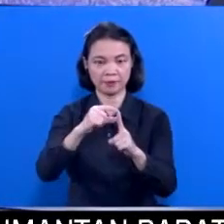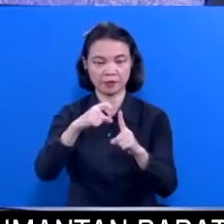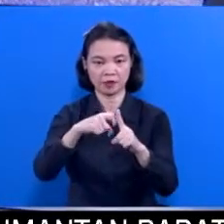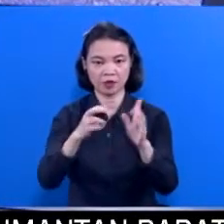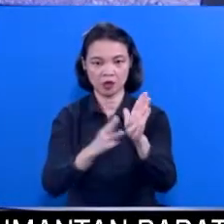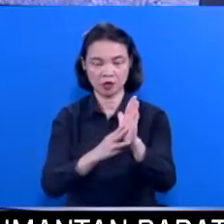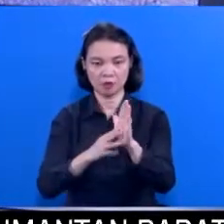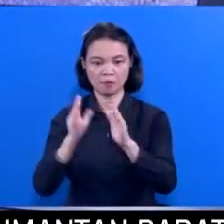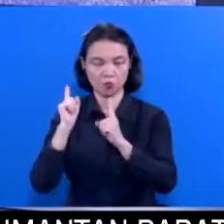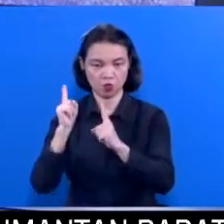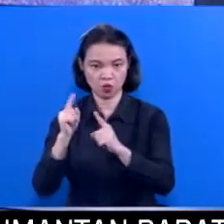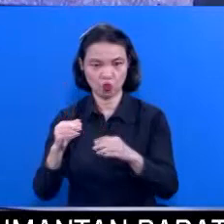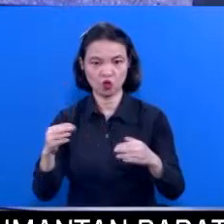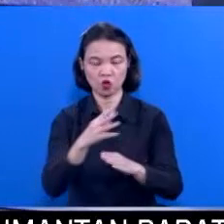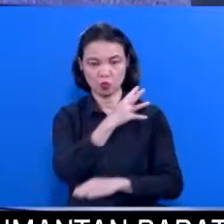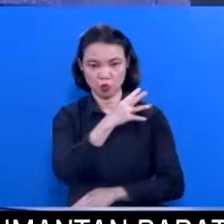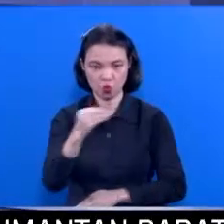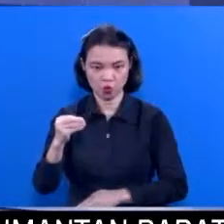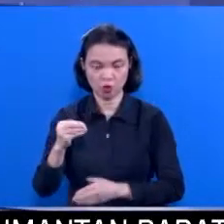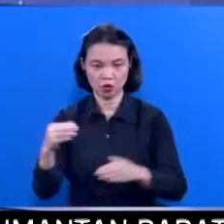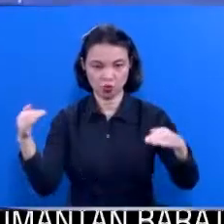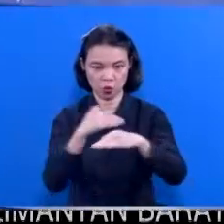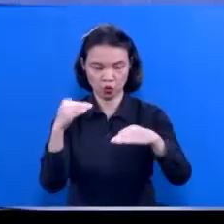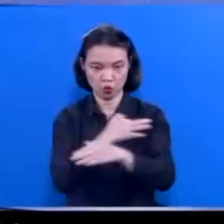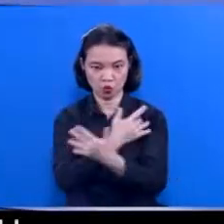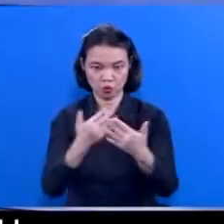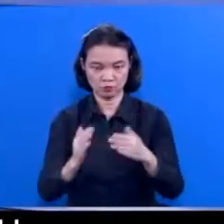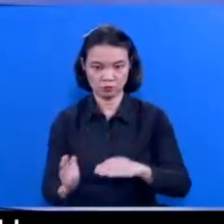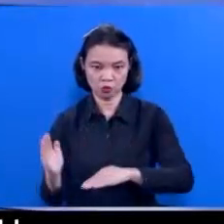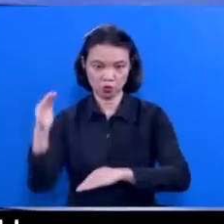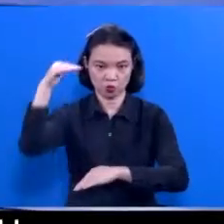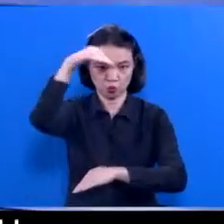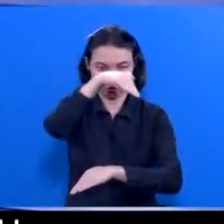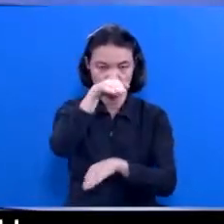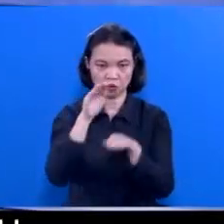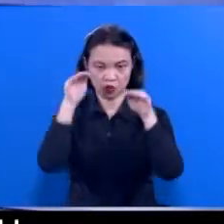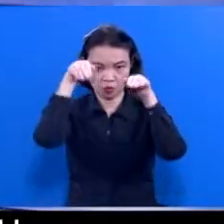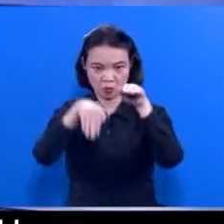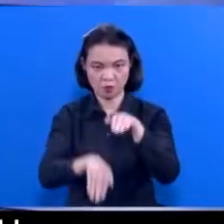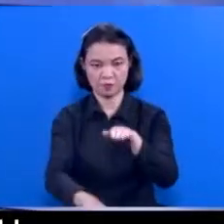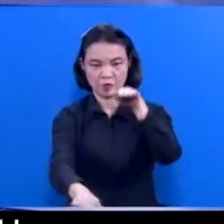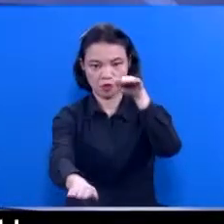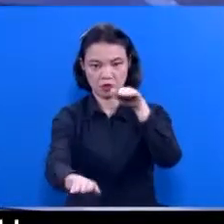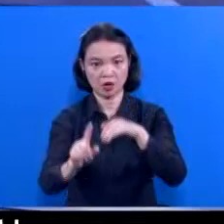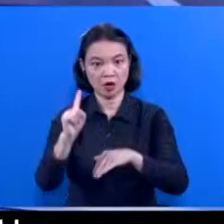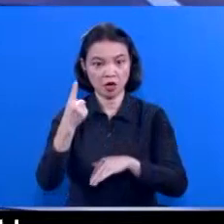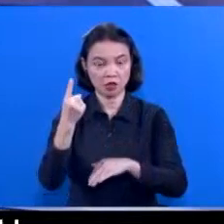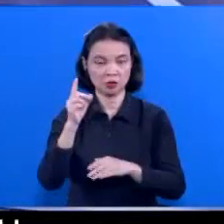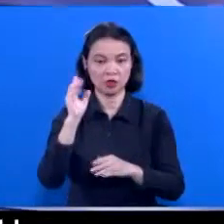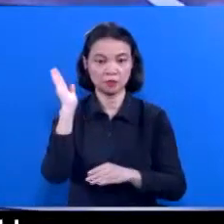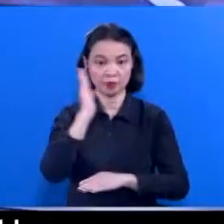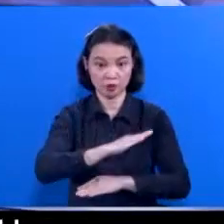mengurangi mobilitas masyarakat. Salah satunya di lintas bawah atau underpass Mampang. Di hari pertama penyekatan di lokasi ini, situasi lalu